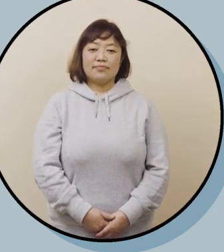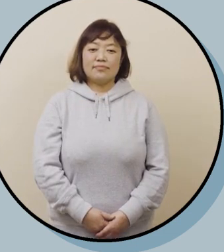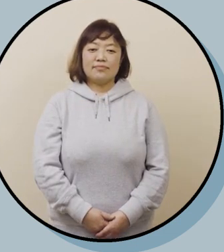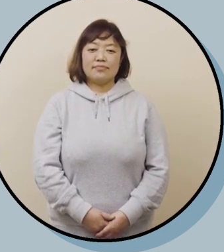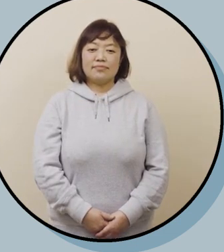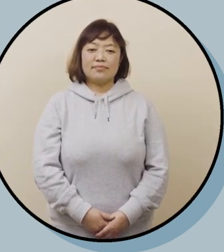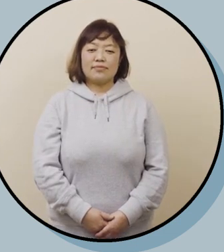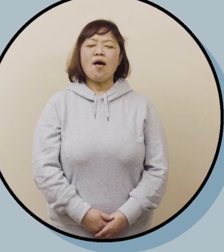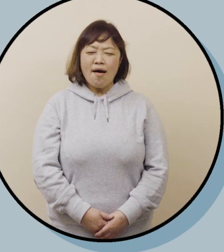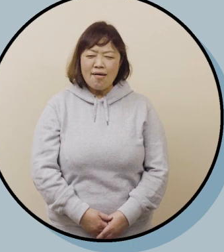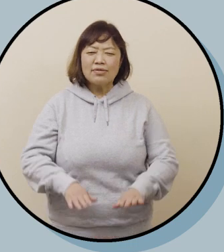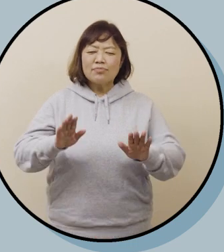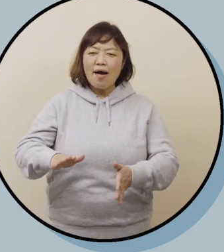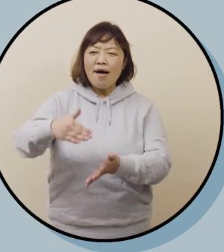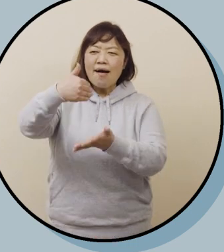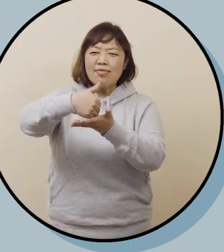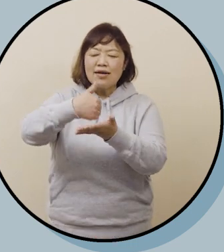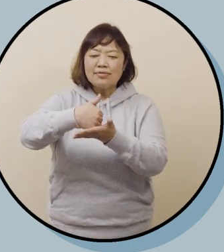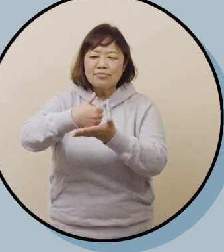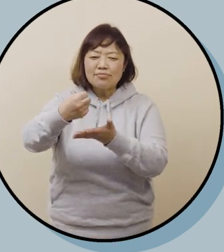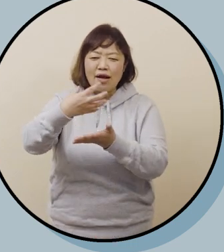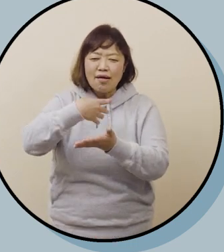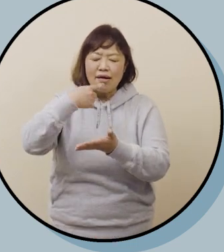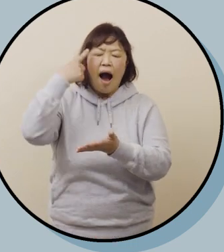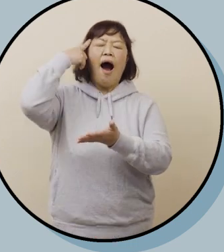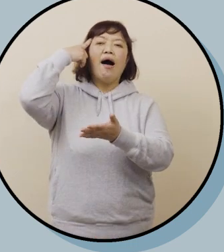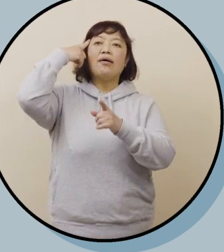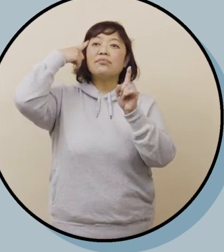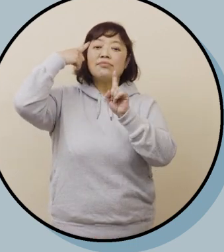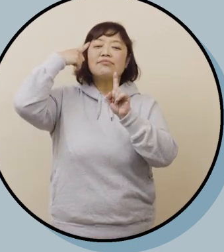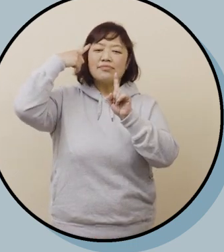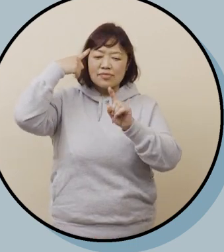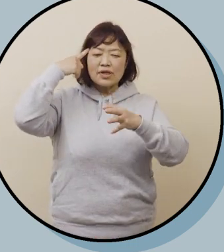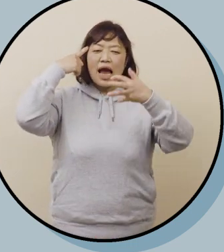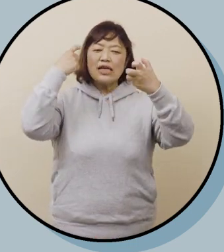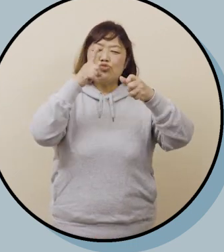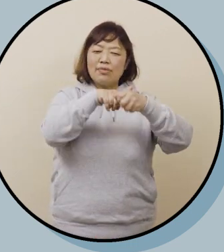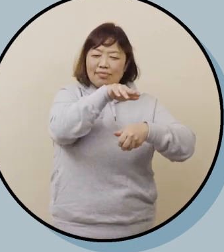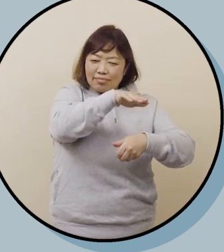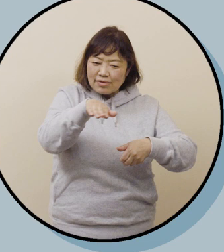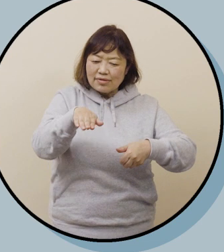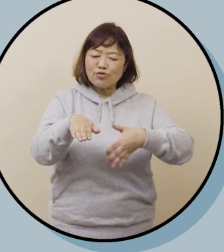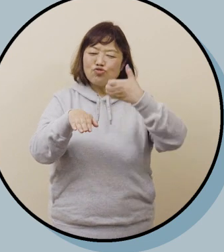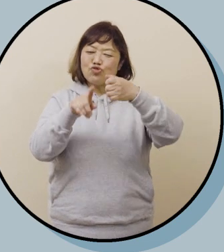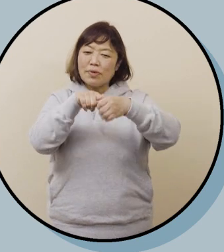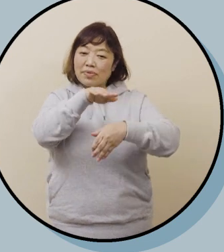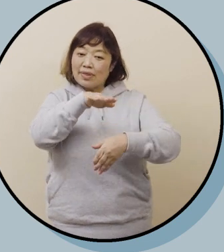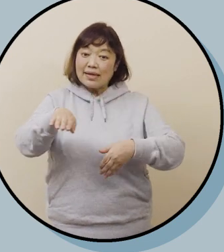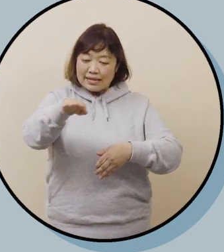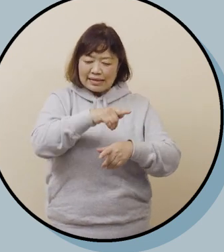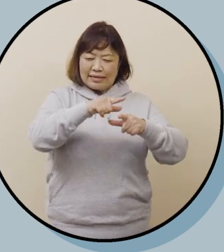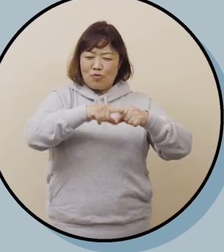ね今聴きながら考えてたのは80年代90年代に日本各地で